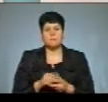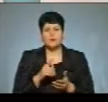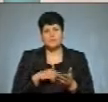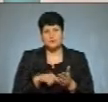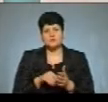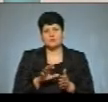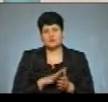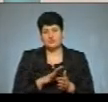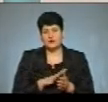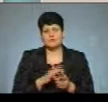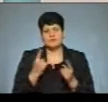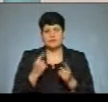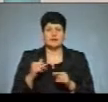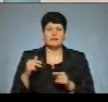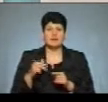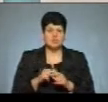бувають навантаження дуже великі.